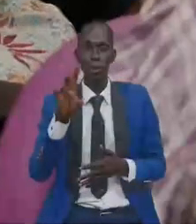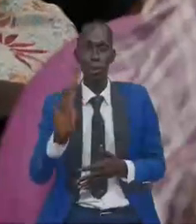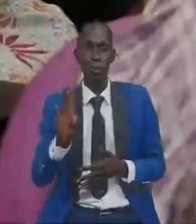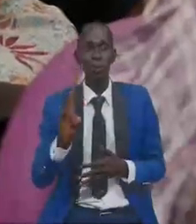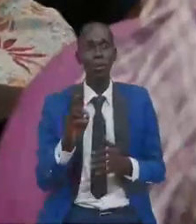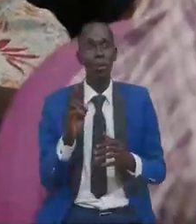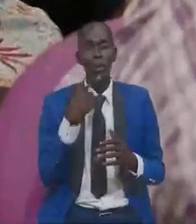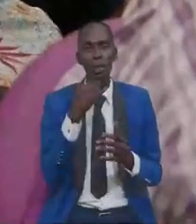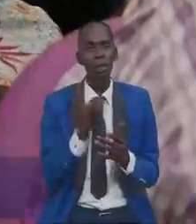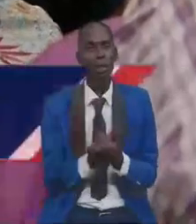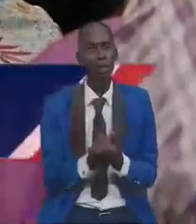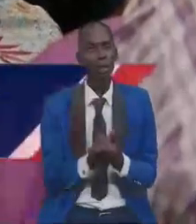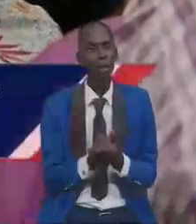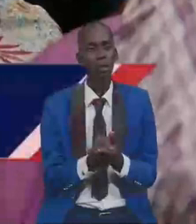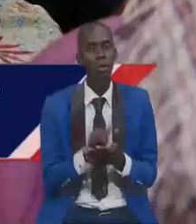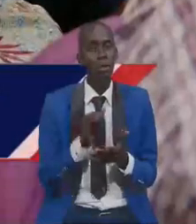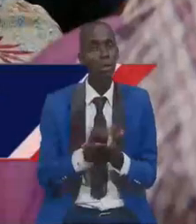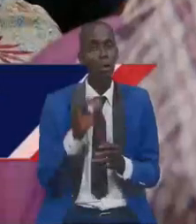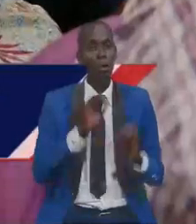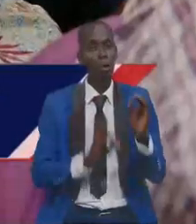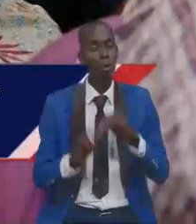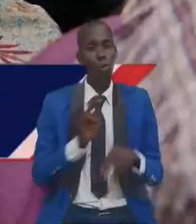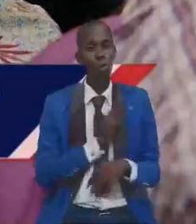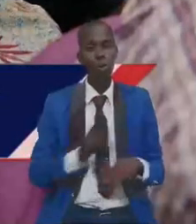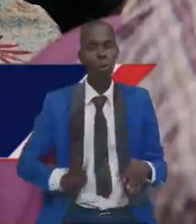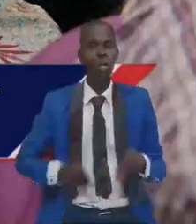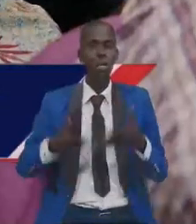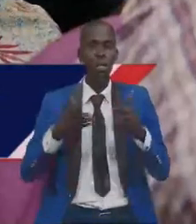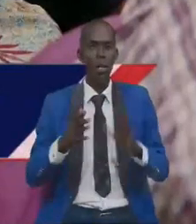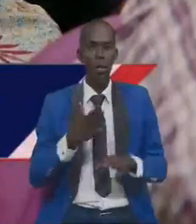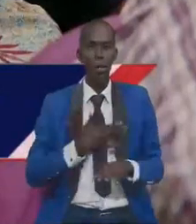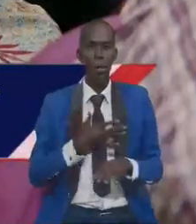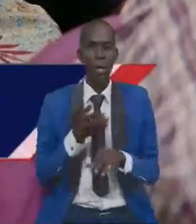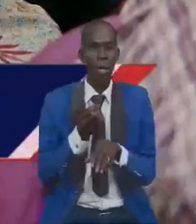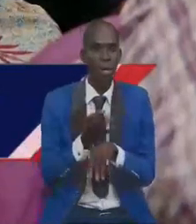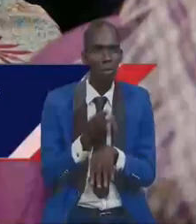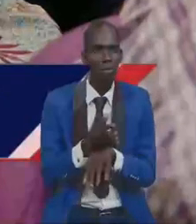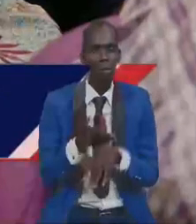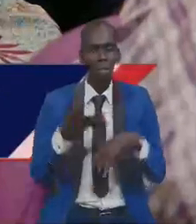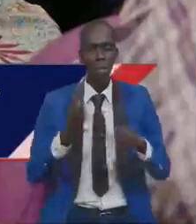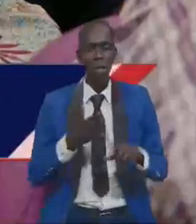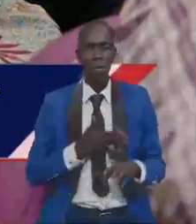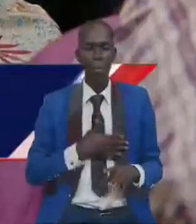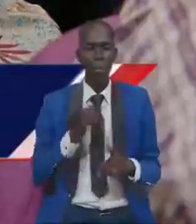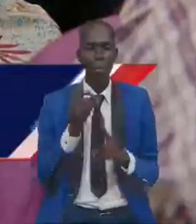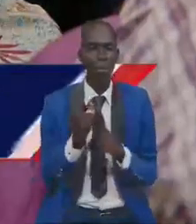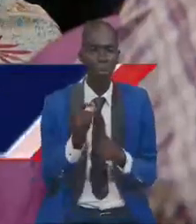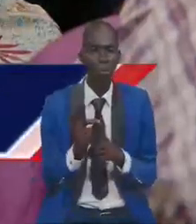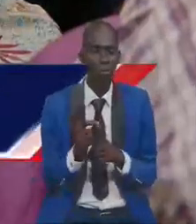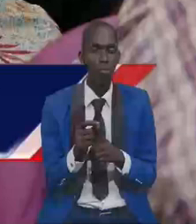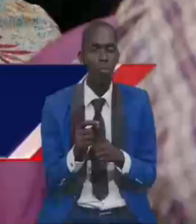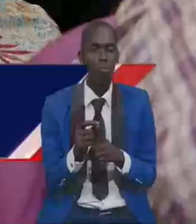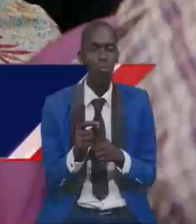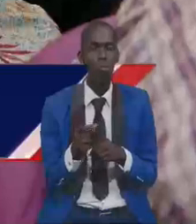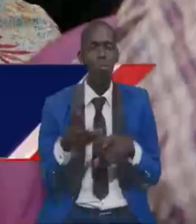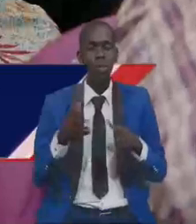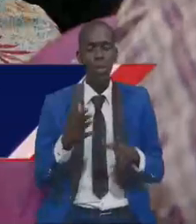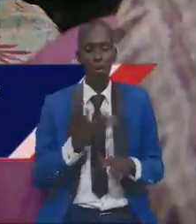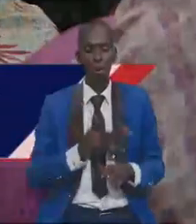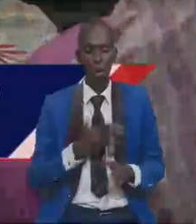C'est pourquoi, ô roi, puisse mon conseil te plaire, puisse mon message te plaire, puisse mon exhortation